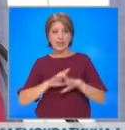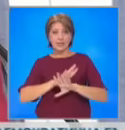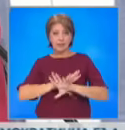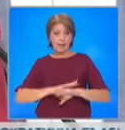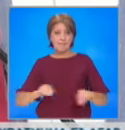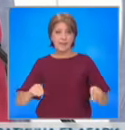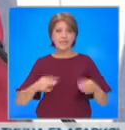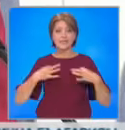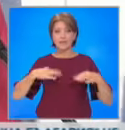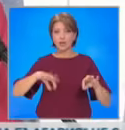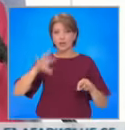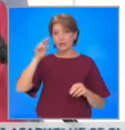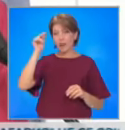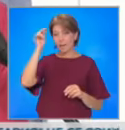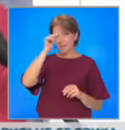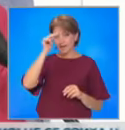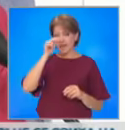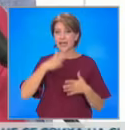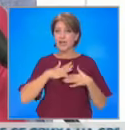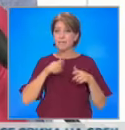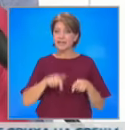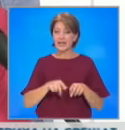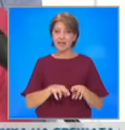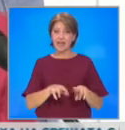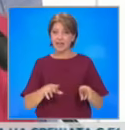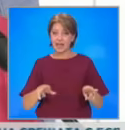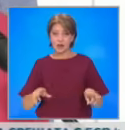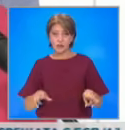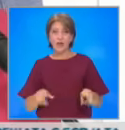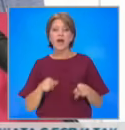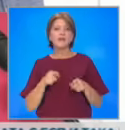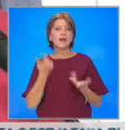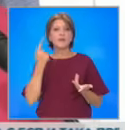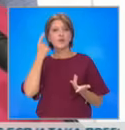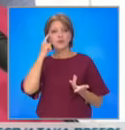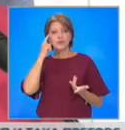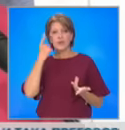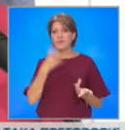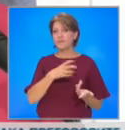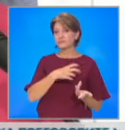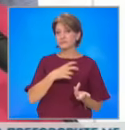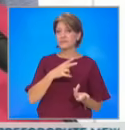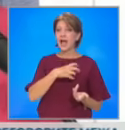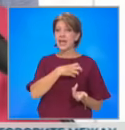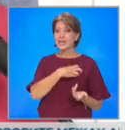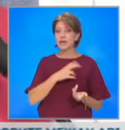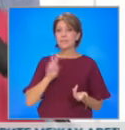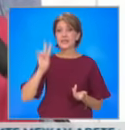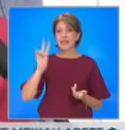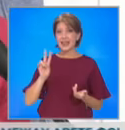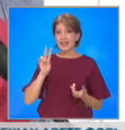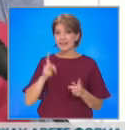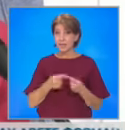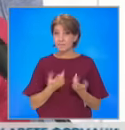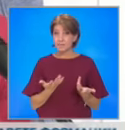Има такъв народ, означава да се разчита на гласовете на ГЕРБ и на ДПС, което за нас е абсолютно неприемливо. Така че не знам